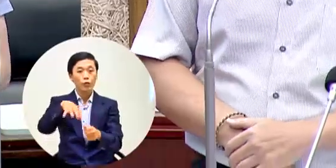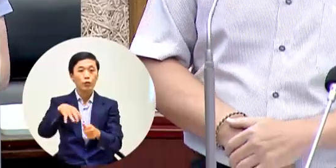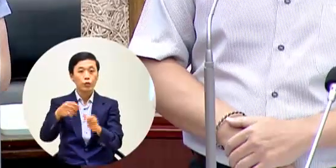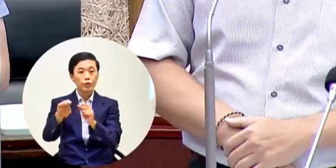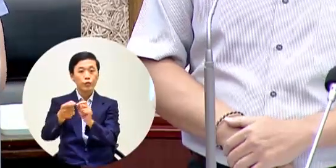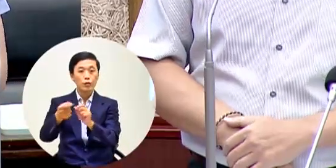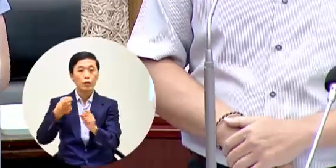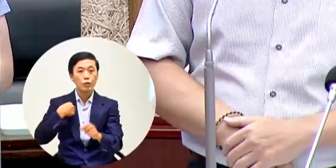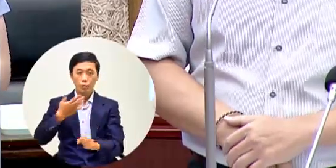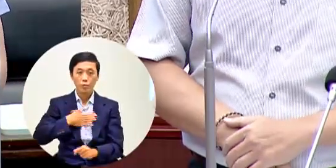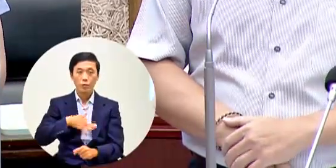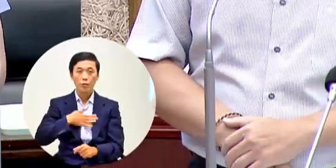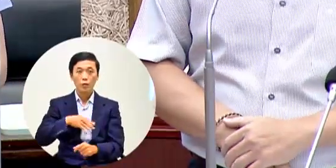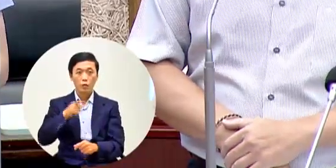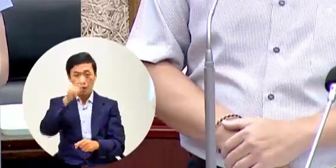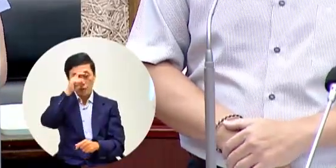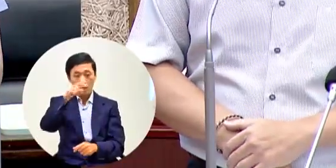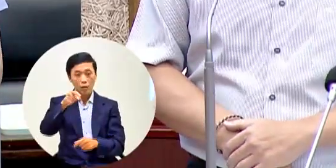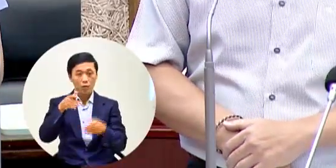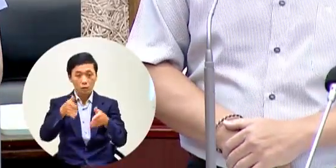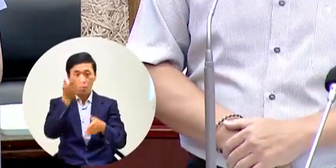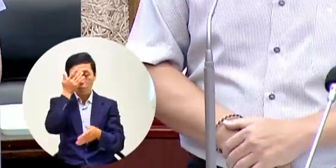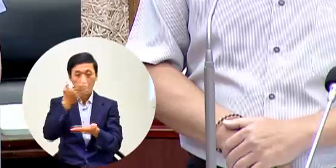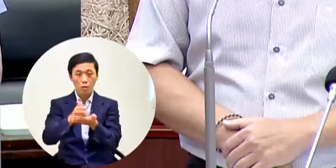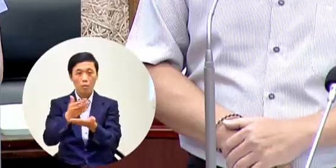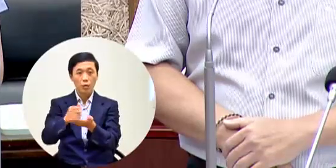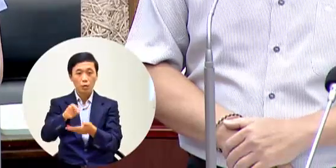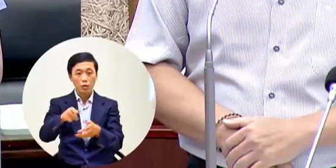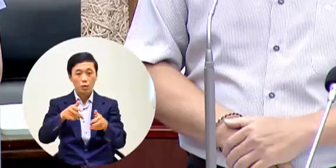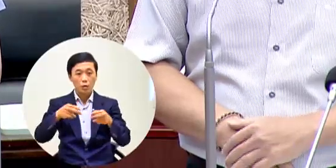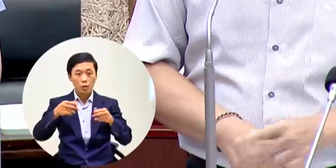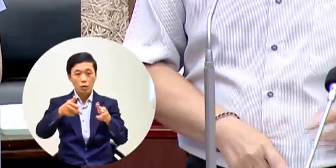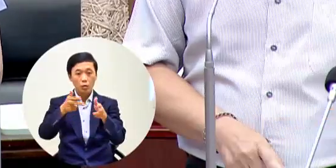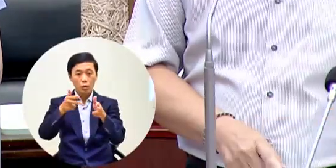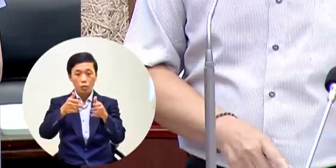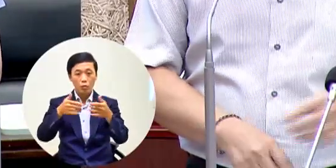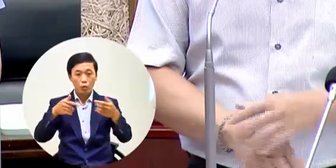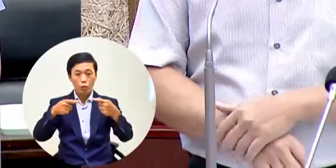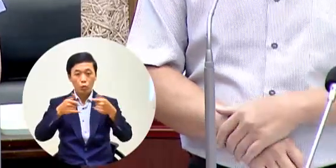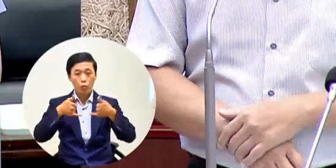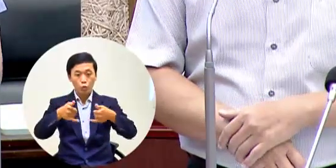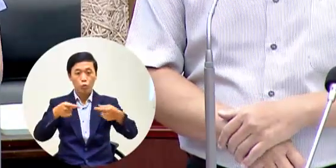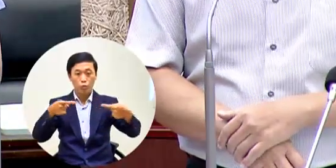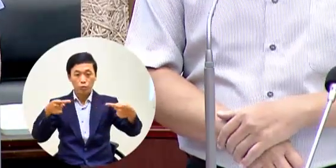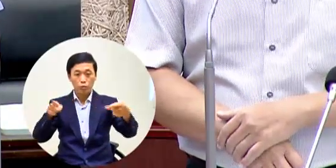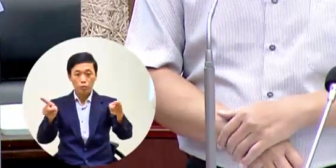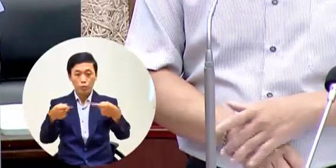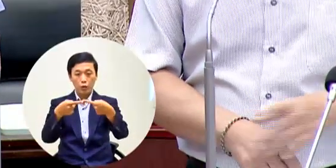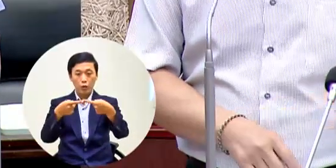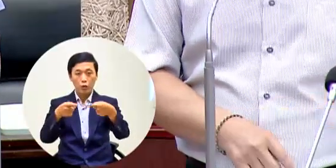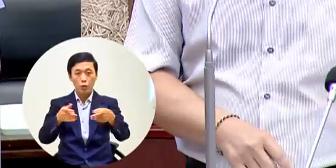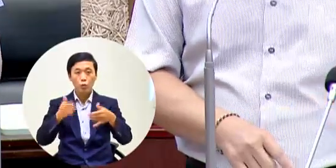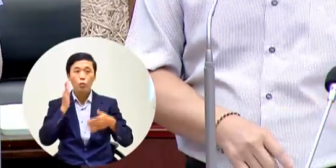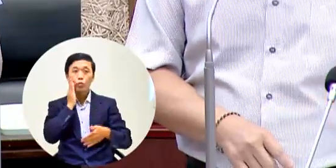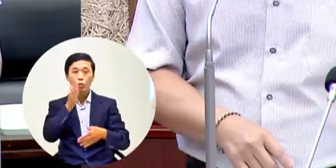楚哦。那希望这个要赶快解决，因为你赶快做好你，然后人家遐会徛街讲阿卡，赶快做好你，阿卡个水个积水诶。 现在原道新